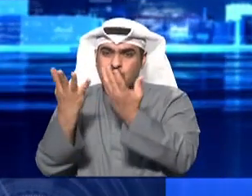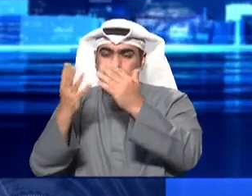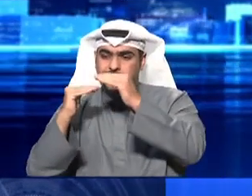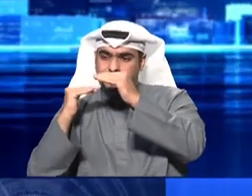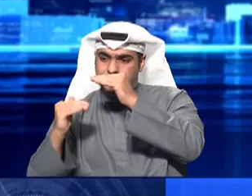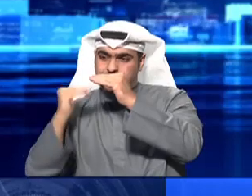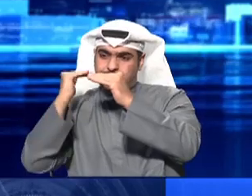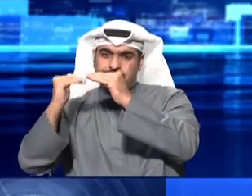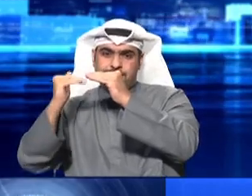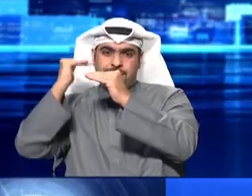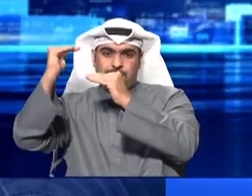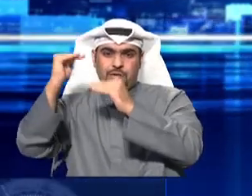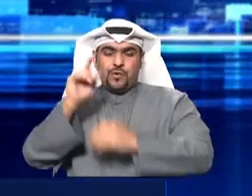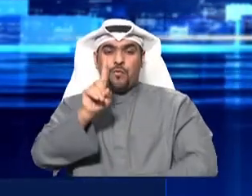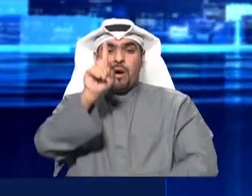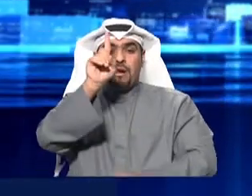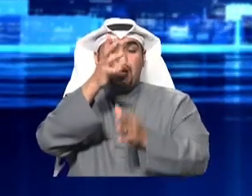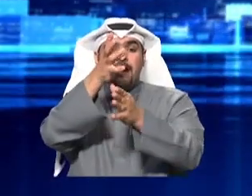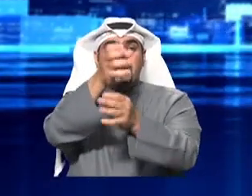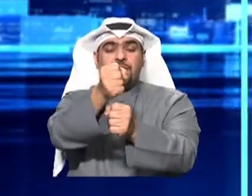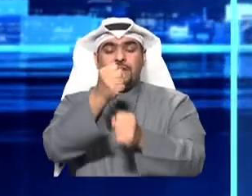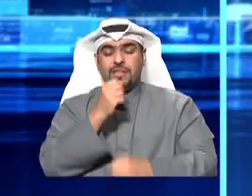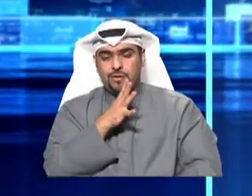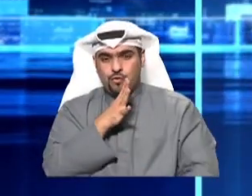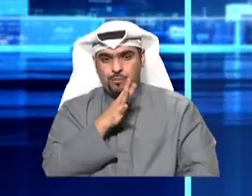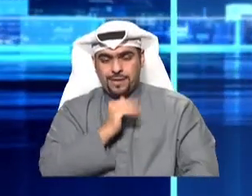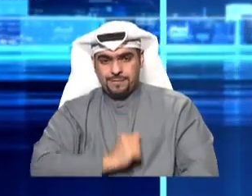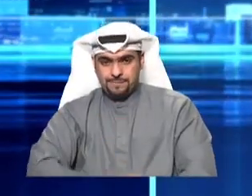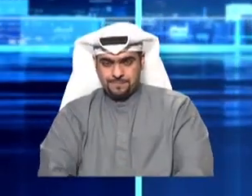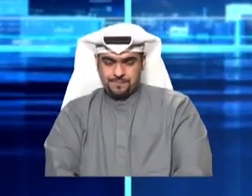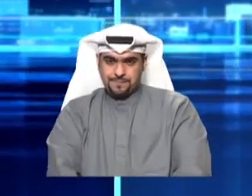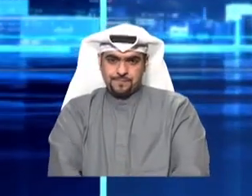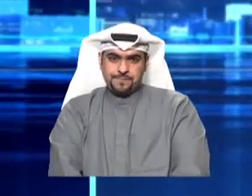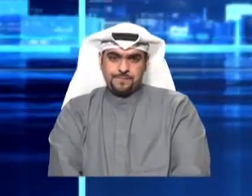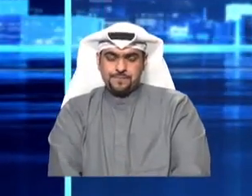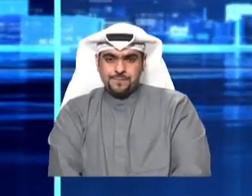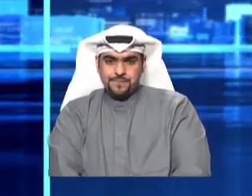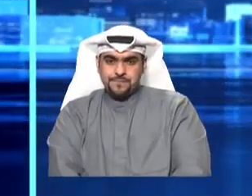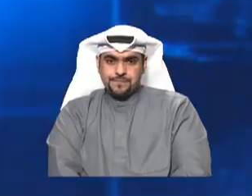يسكنه فسيح جناته وأن لا يريه مكروها بعزيز.